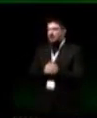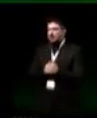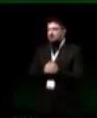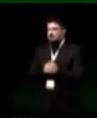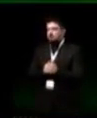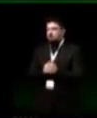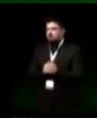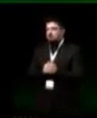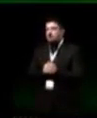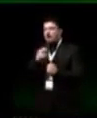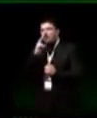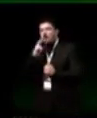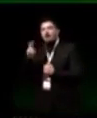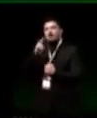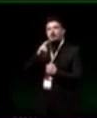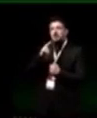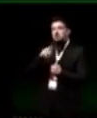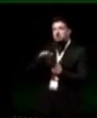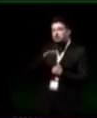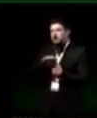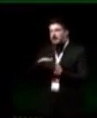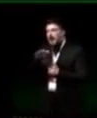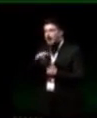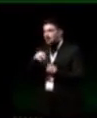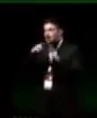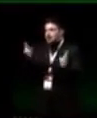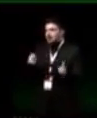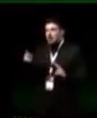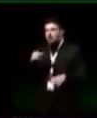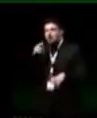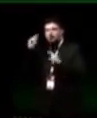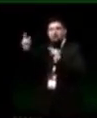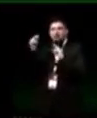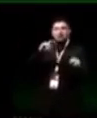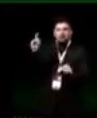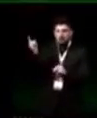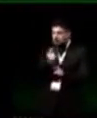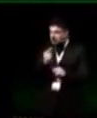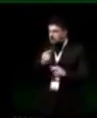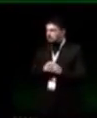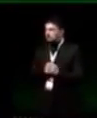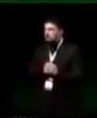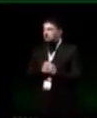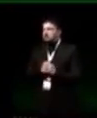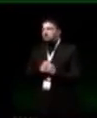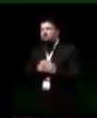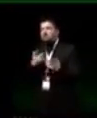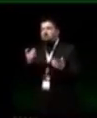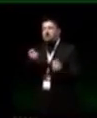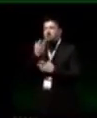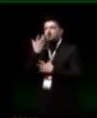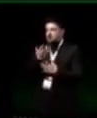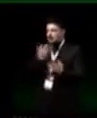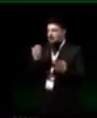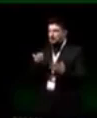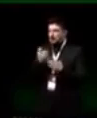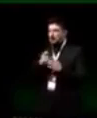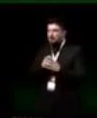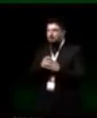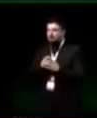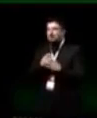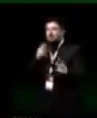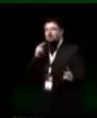per negozi o per piazze, per strade, tutti ci conoscevamo e ci conosciamo. Capitava talvolta